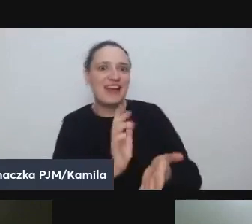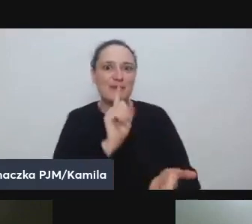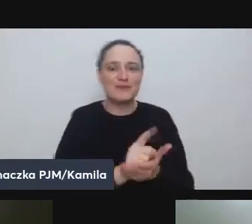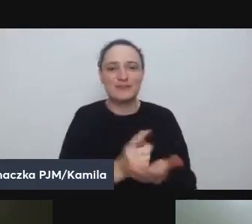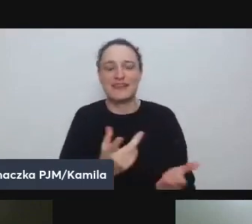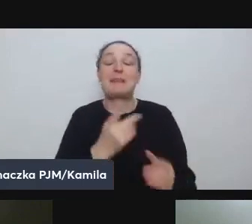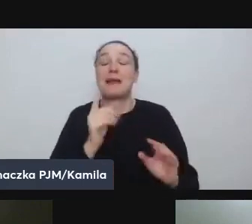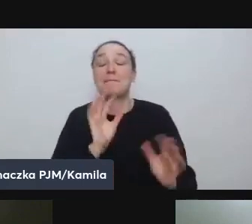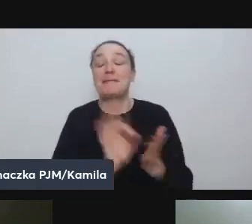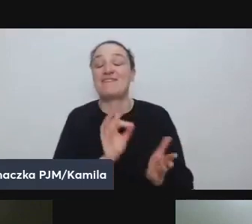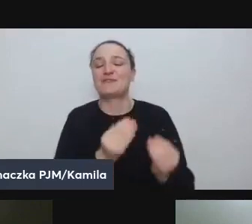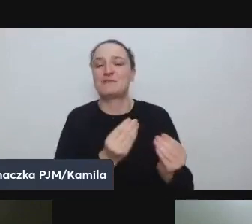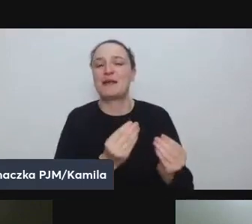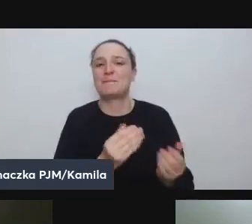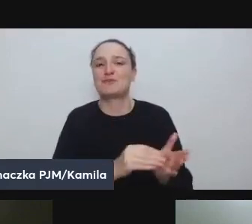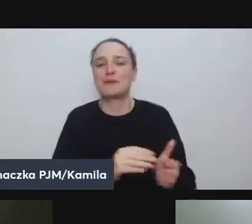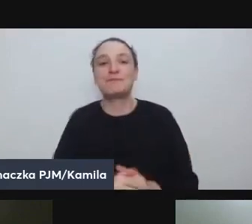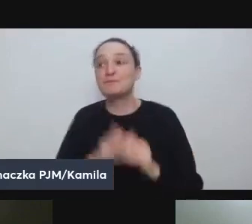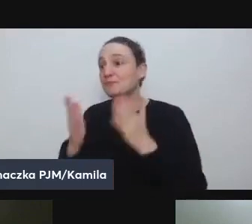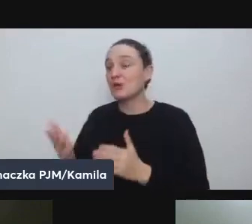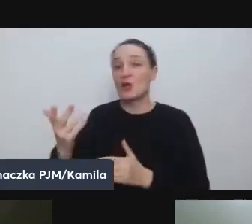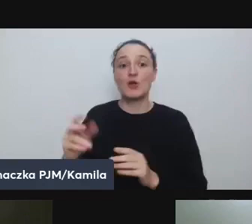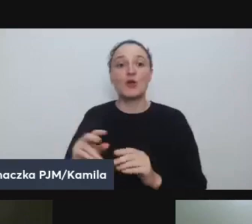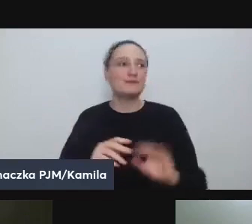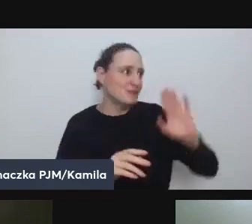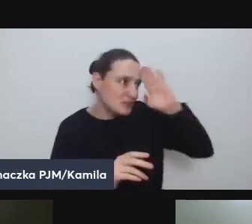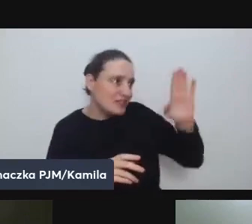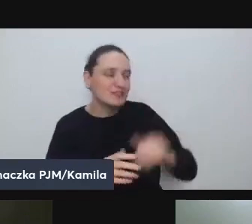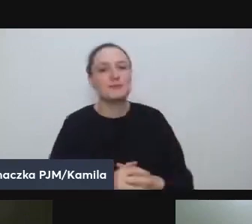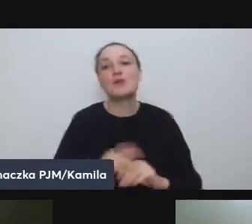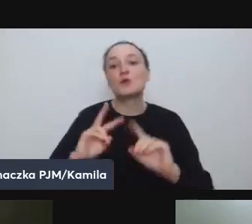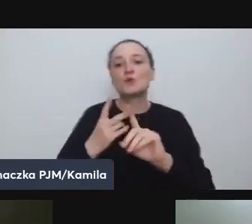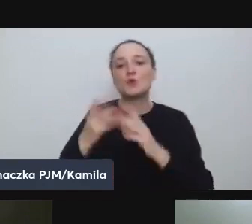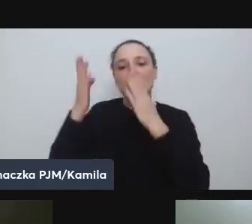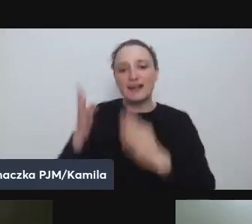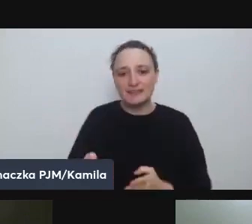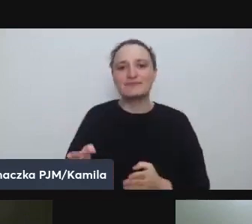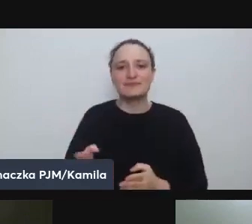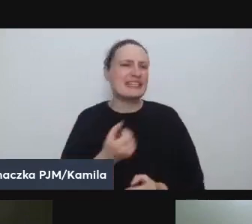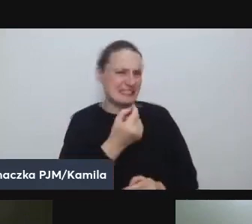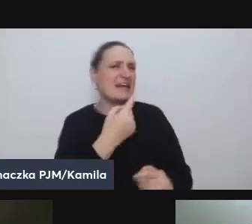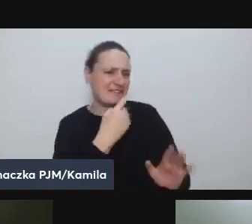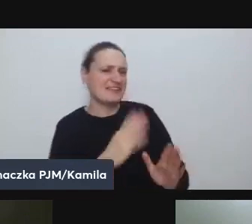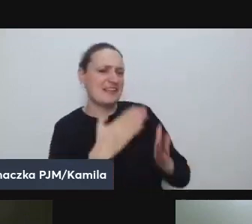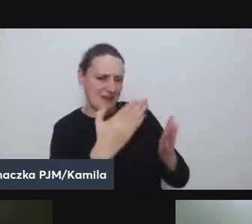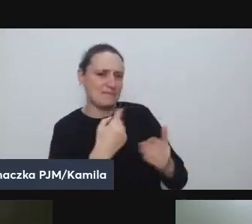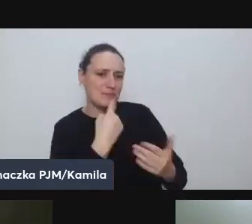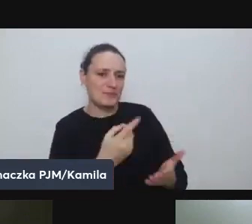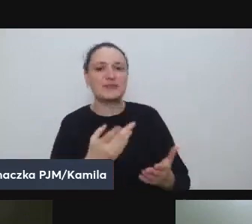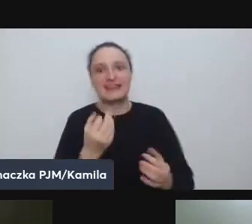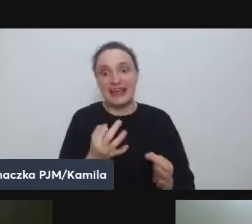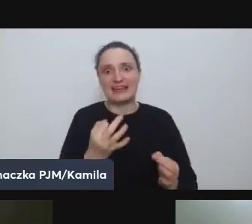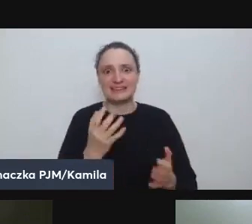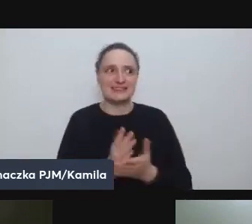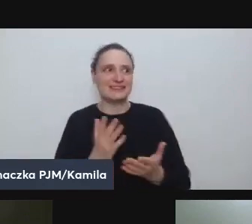wspaniała i bardzo nam potrzebna. Jest z nami też Zuza Muczko. Ja zaraz oddam głos, przepraszam, teraz mam słowo tak związane z